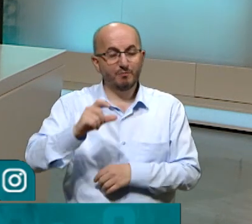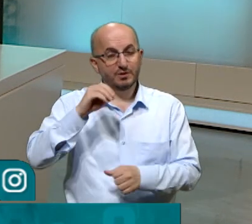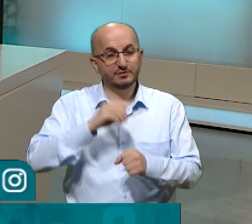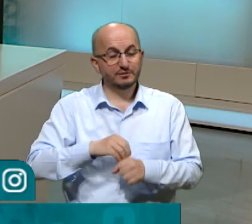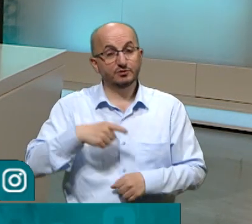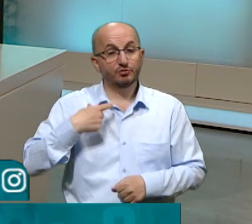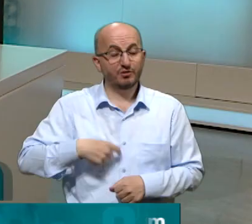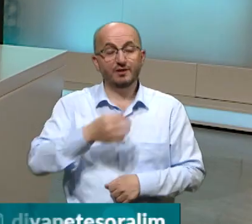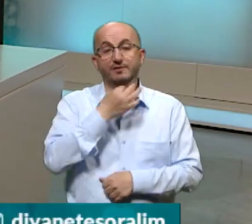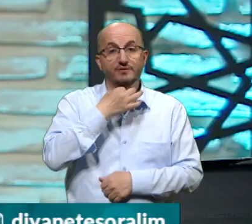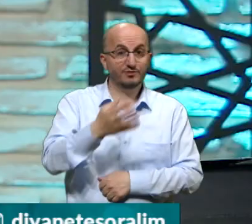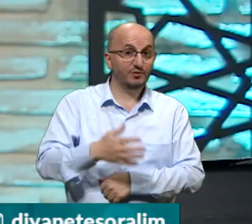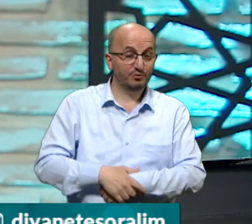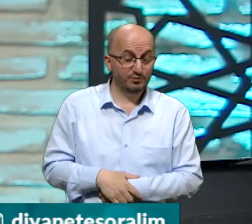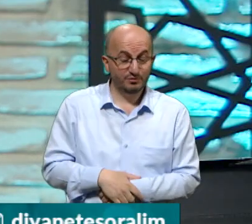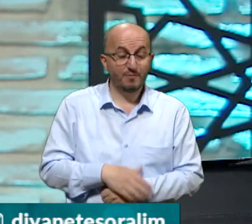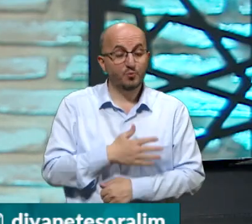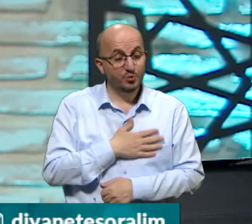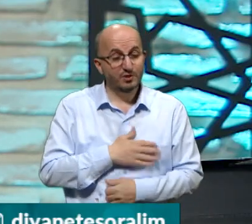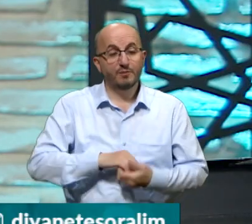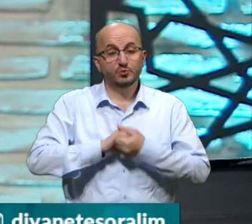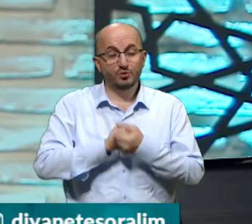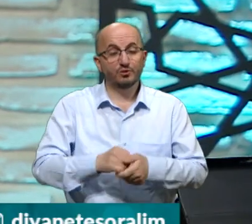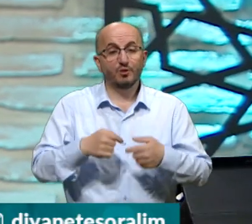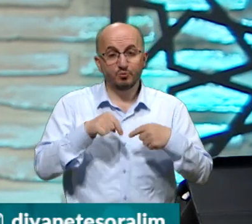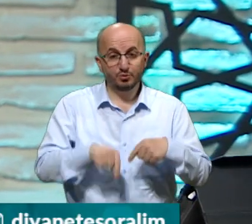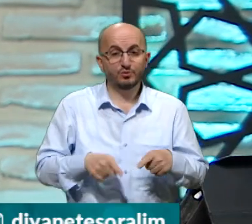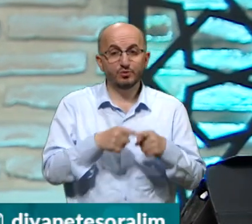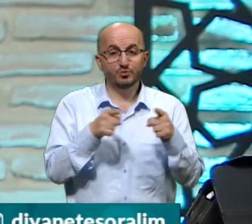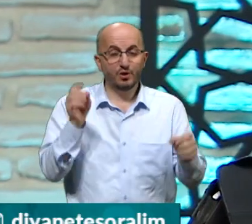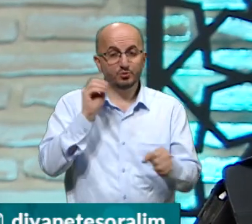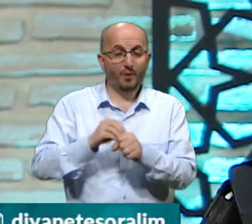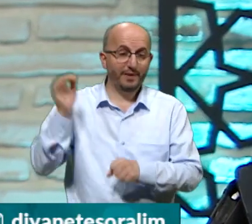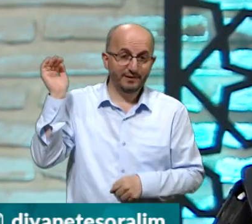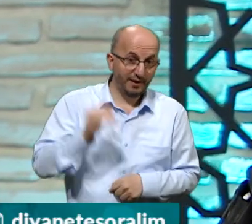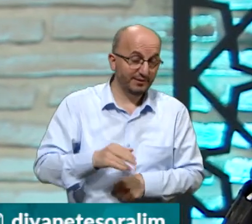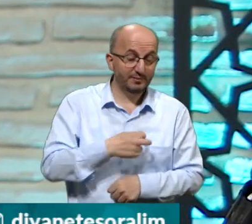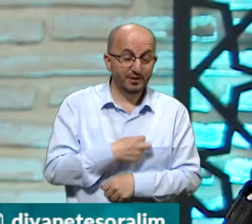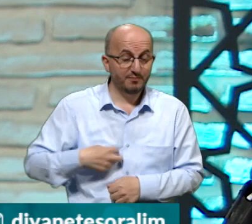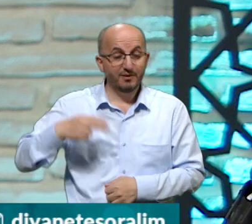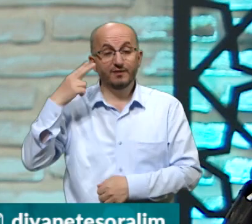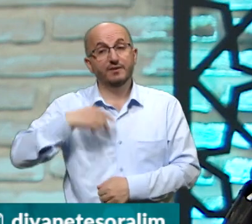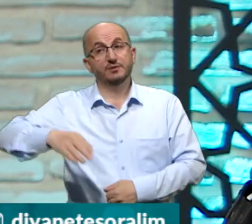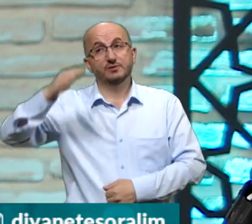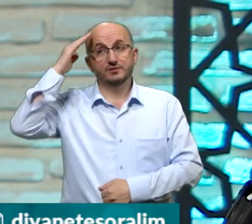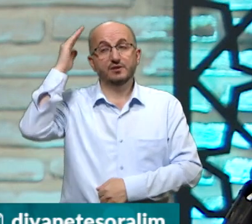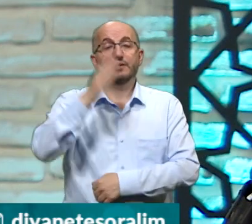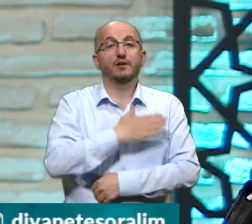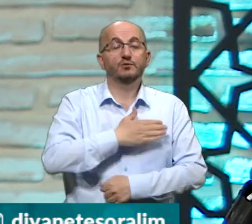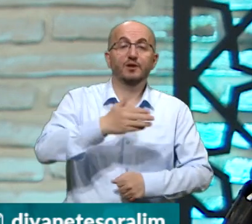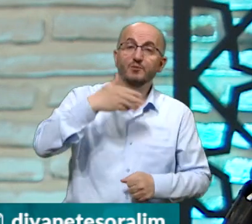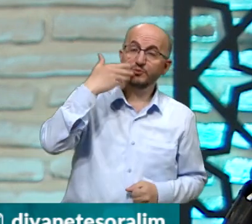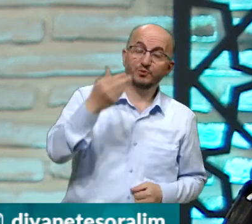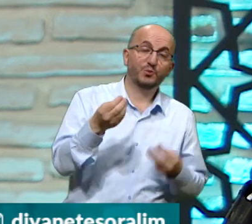için hasretten teşekkür ediyorum Evet Muhterem Dostlar bugünlük Biz ayrılan surenin Sonuna Geldik efendimiz sallallahu aleyhi ve sellem buyurdular